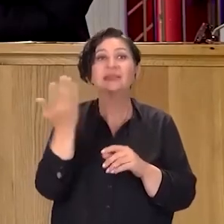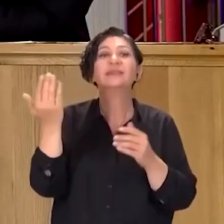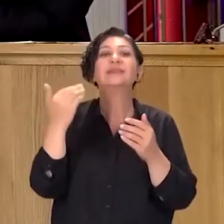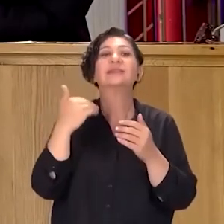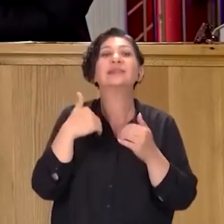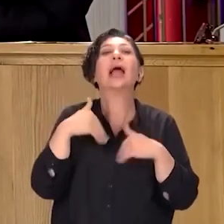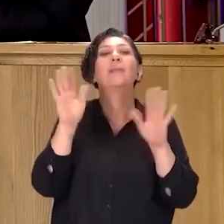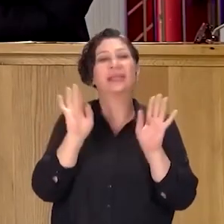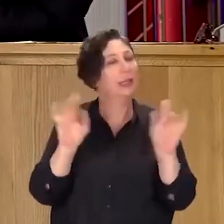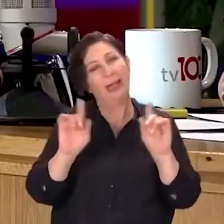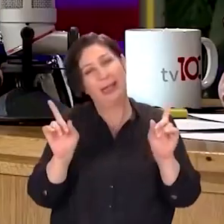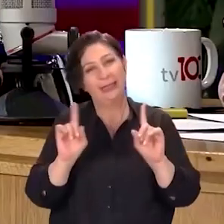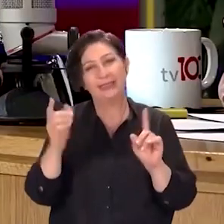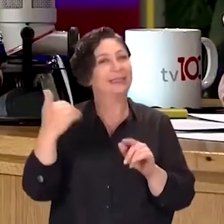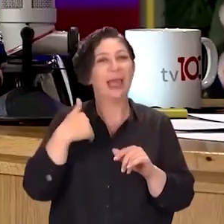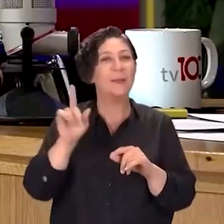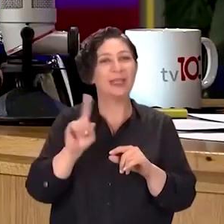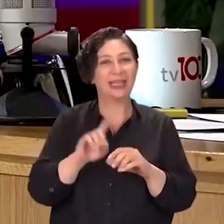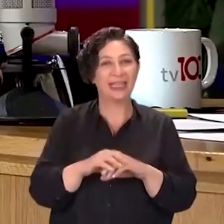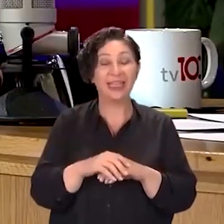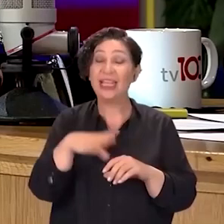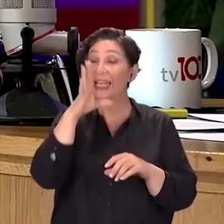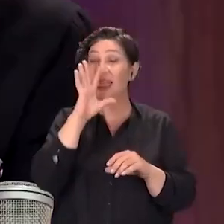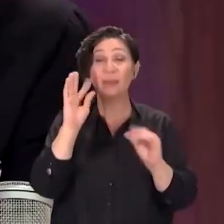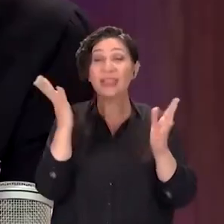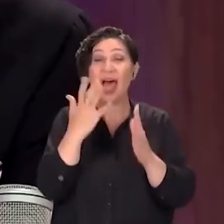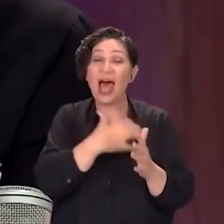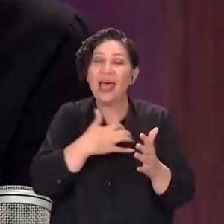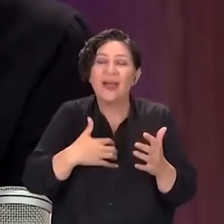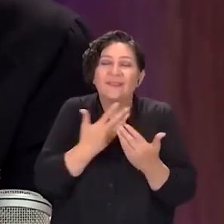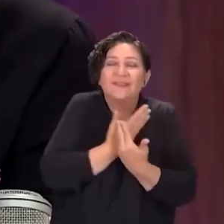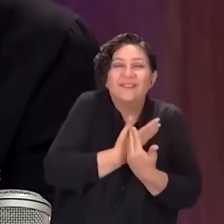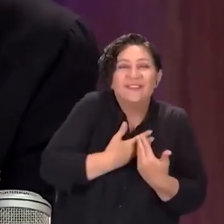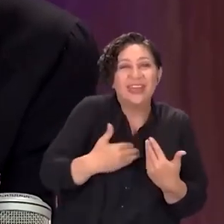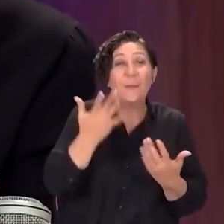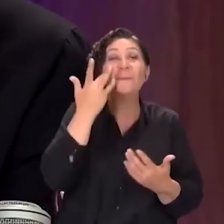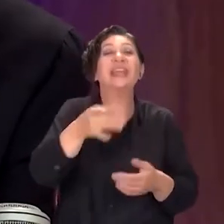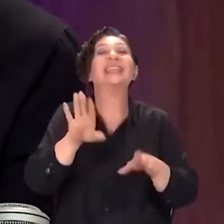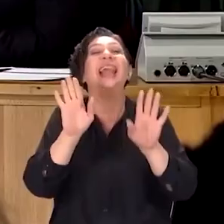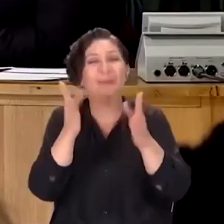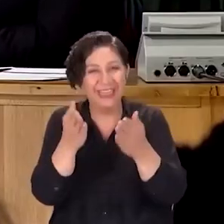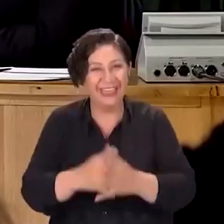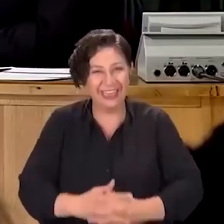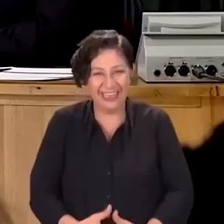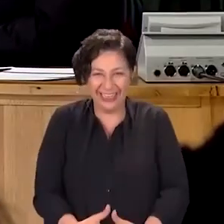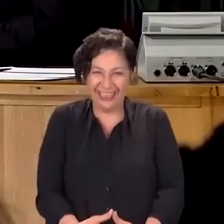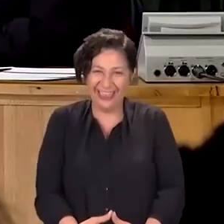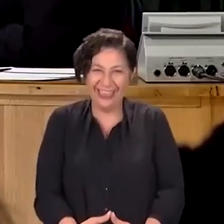yok. Gelmedi. Gelmedi, hayır. Gelmedi. Gelmedi. Yani kimin daha ana kuzusu olduğu belli değil.